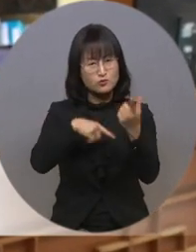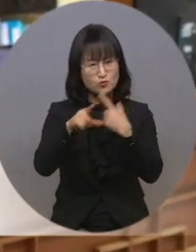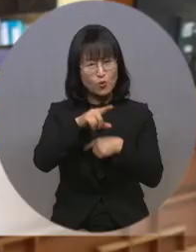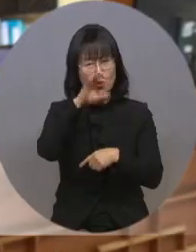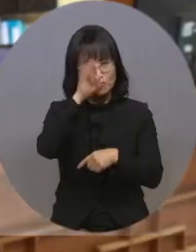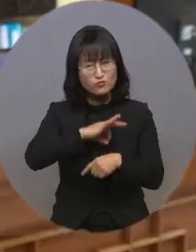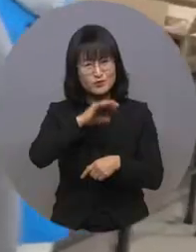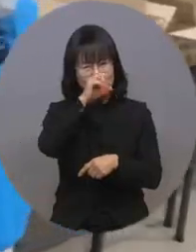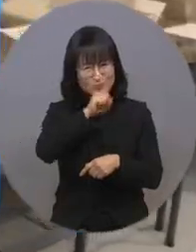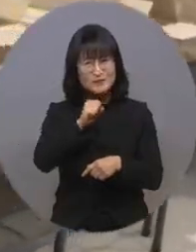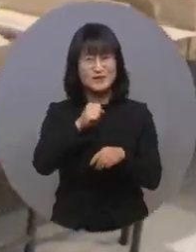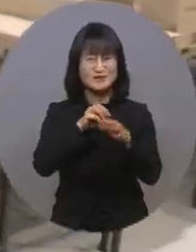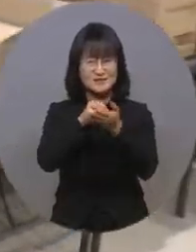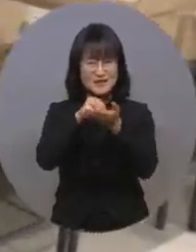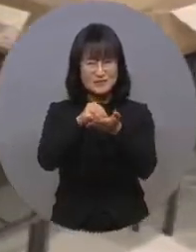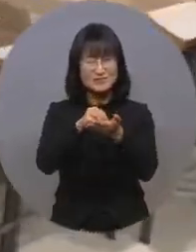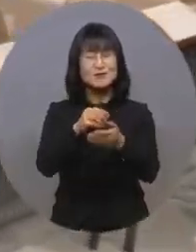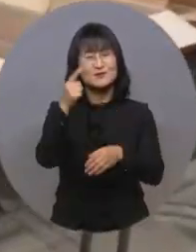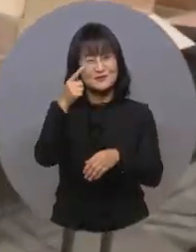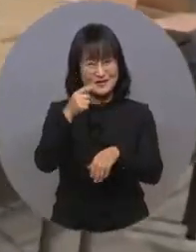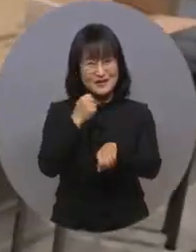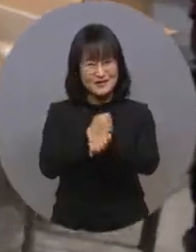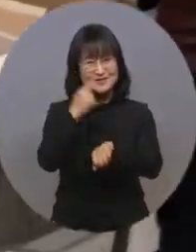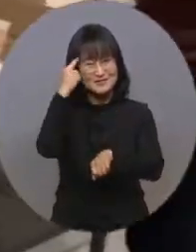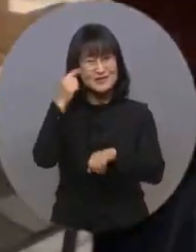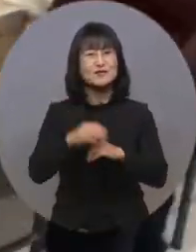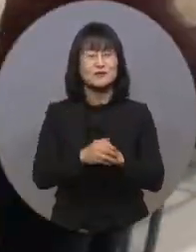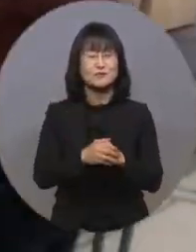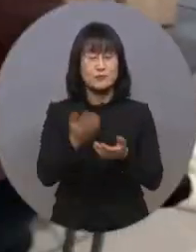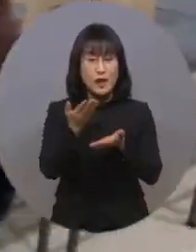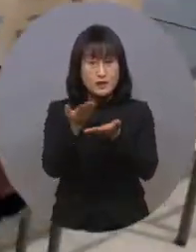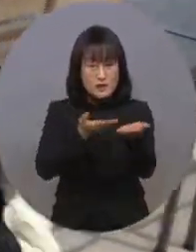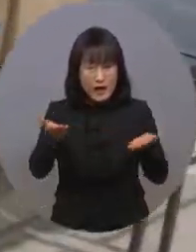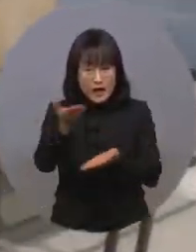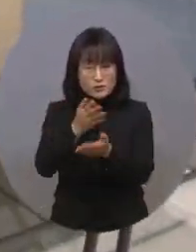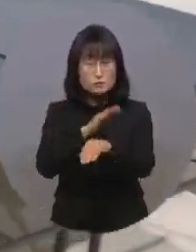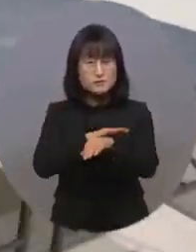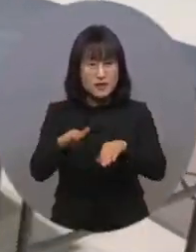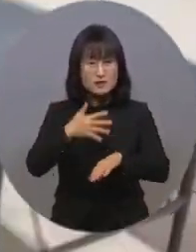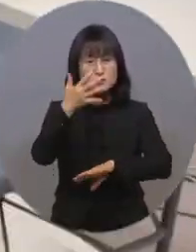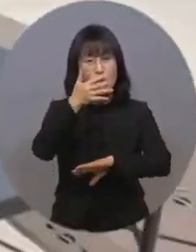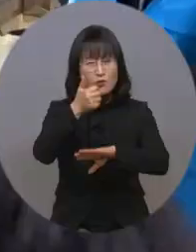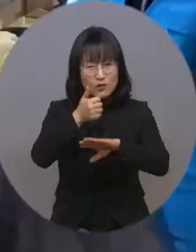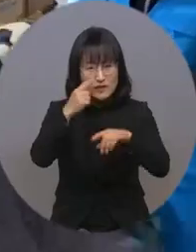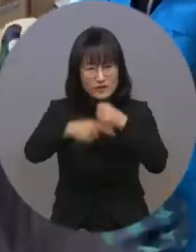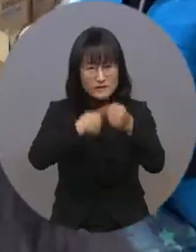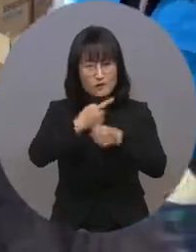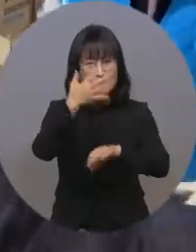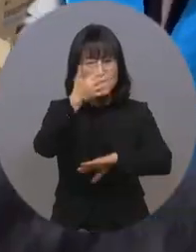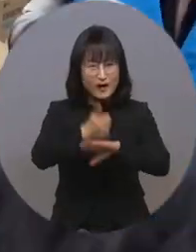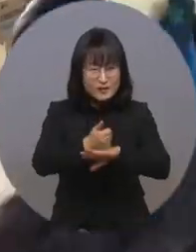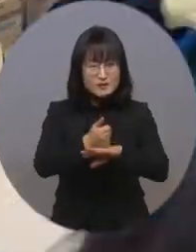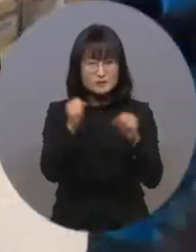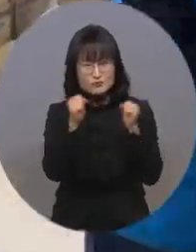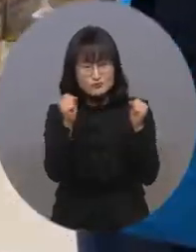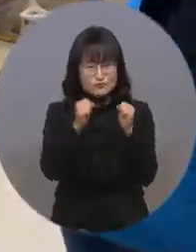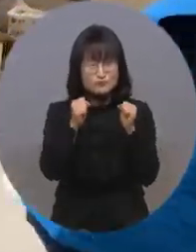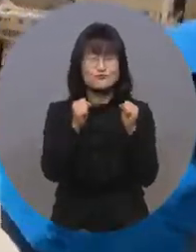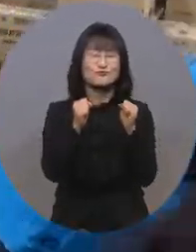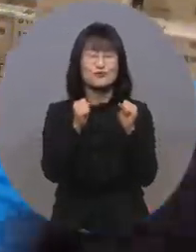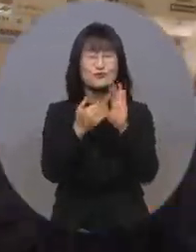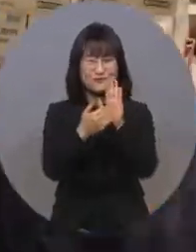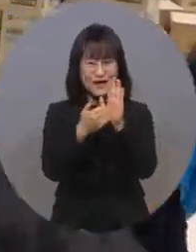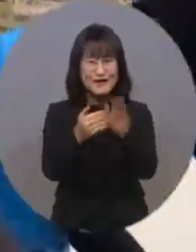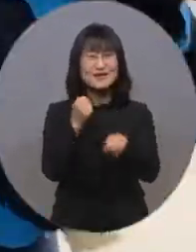합니다. 나눔의 열기가 곳곳으로 번지며 연말연시 한파를 무색하게 만드는 현장에서